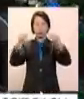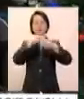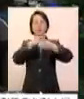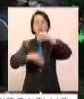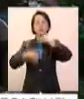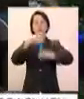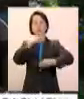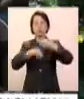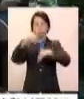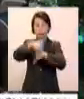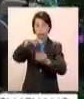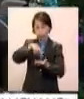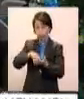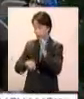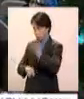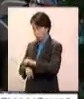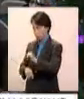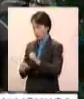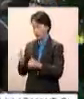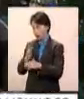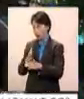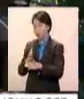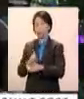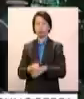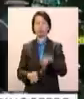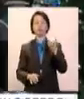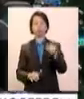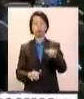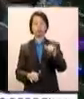2018 untuk malam ini, Datuk. Ya.